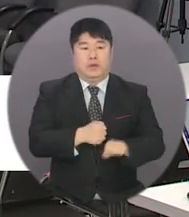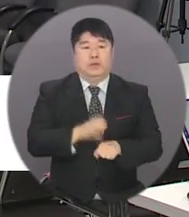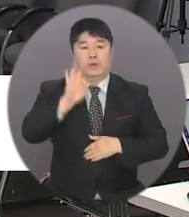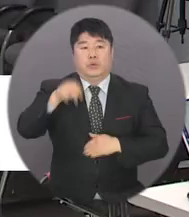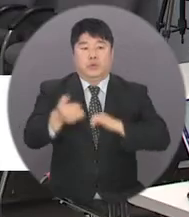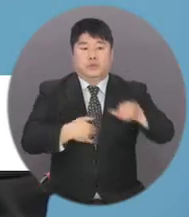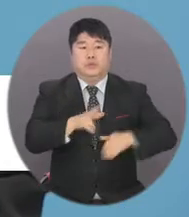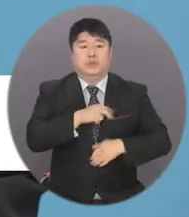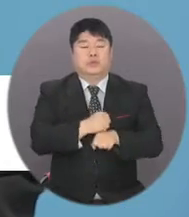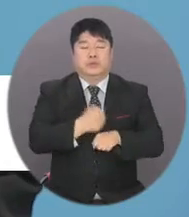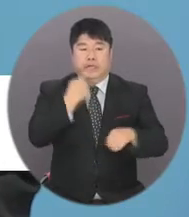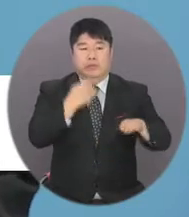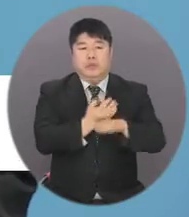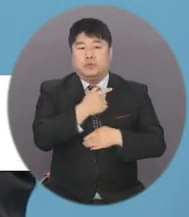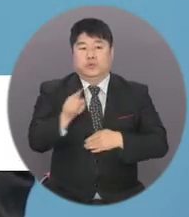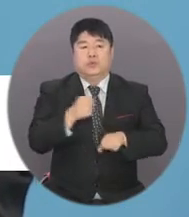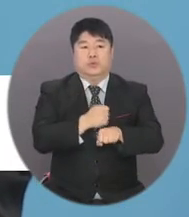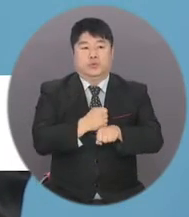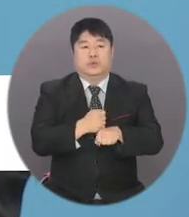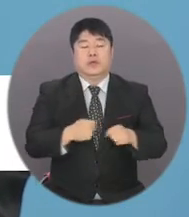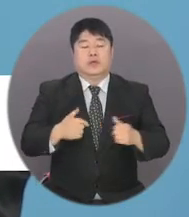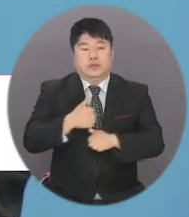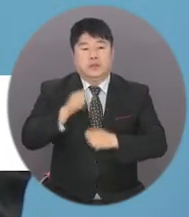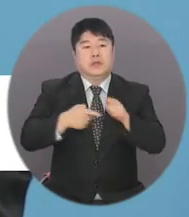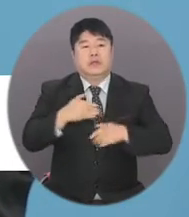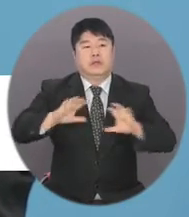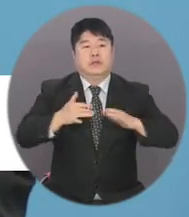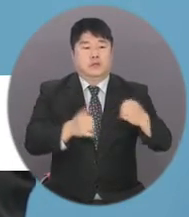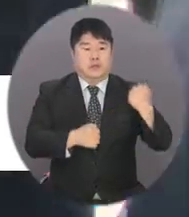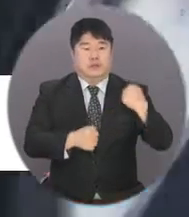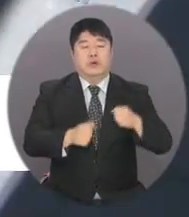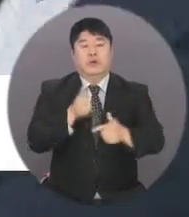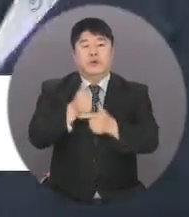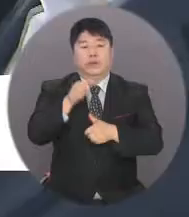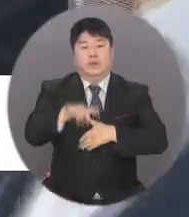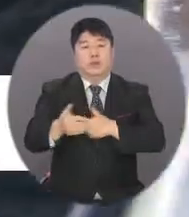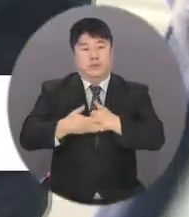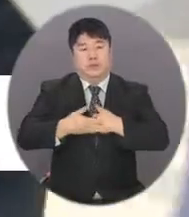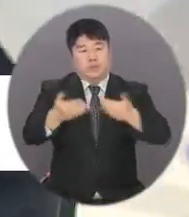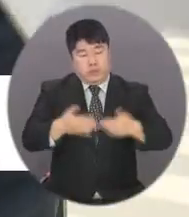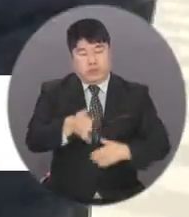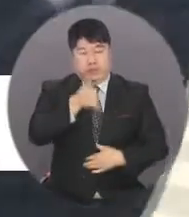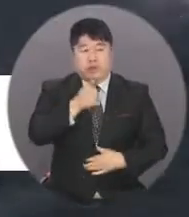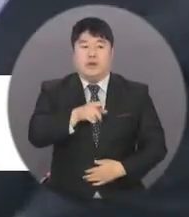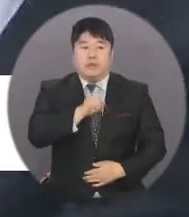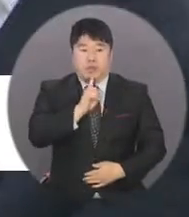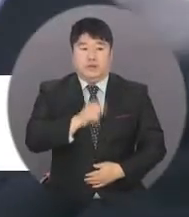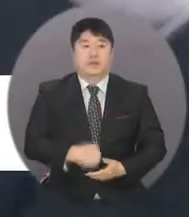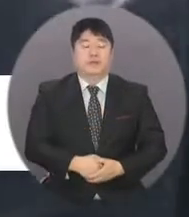전 의원은 민주와 공화의 가치를 지켜나갈 때 국민의힘이 호남에서도 지지를 받을 수 있을 것이라고